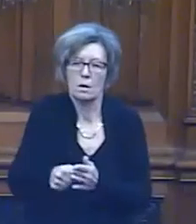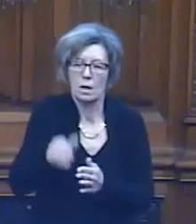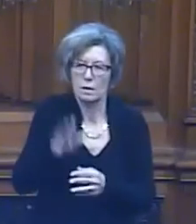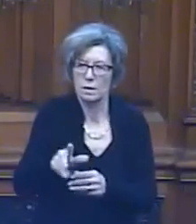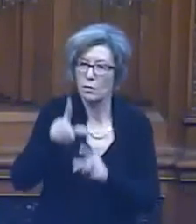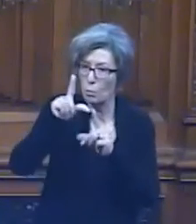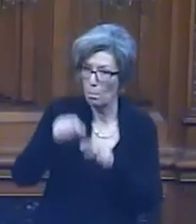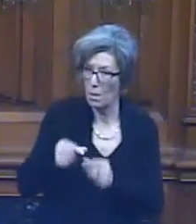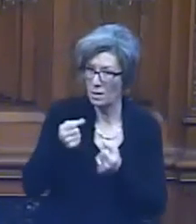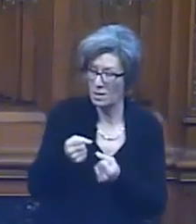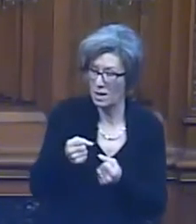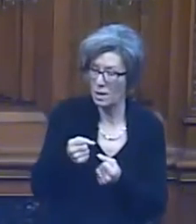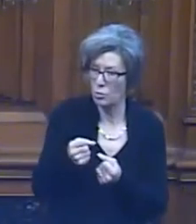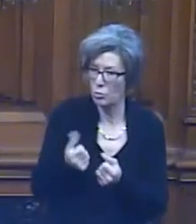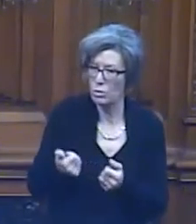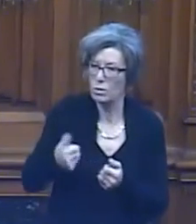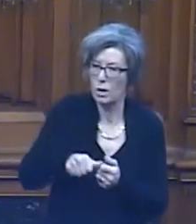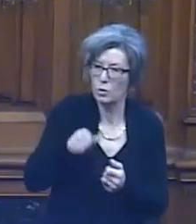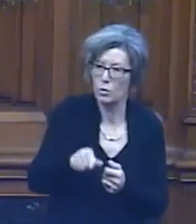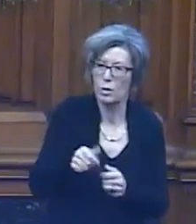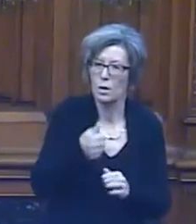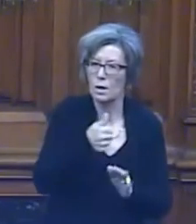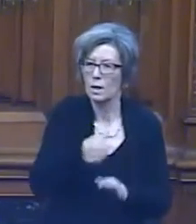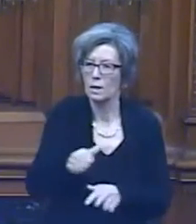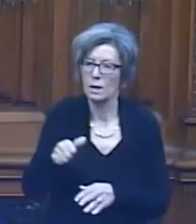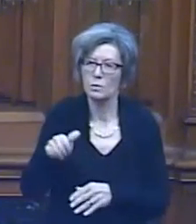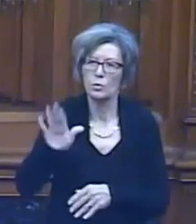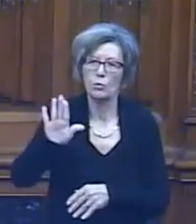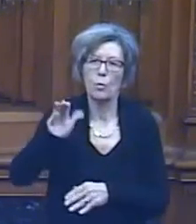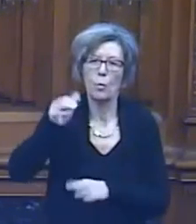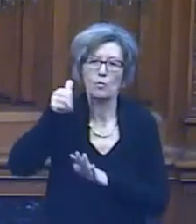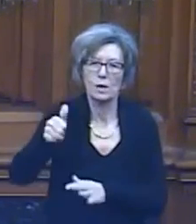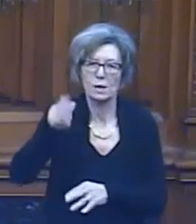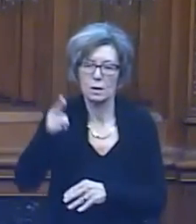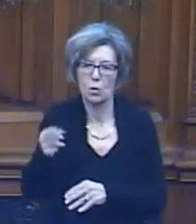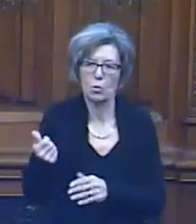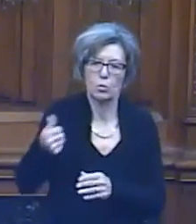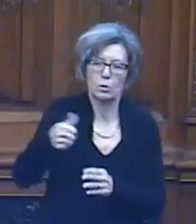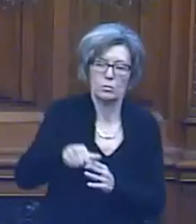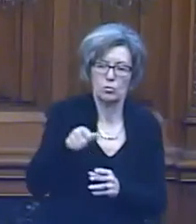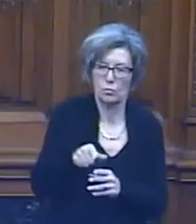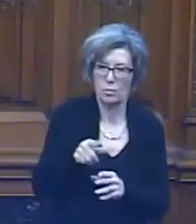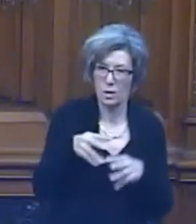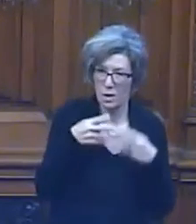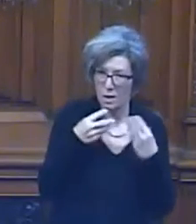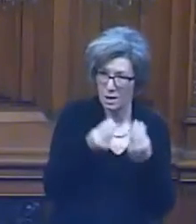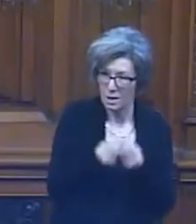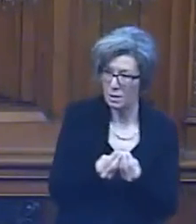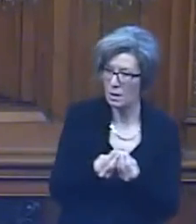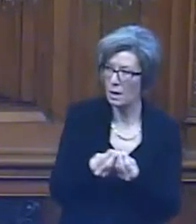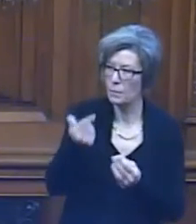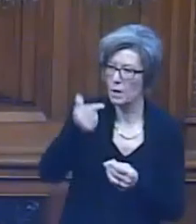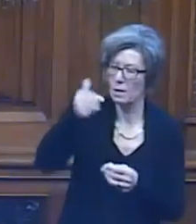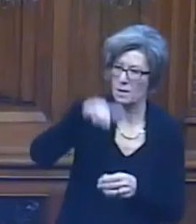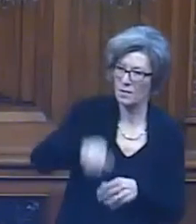der Mindestsicherung von 665 Euro. Gesamt ist das